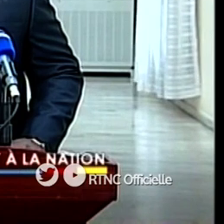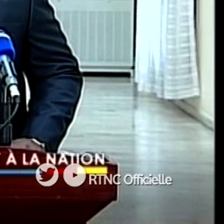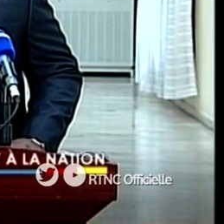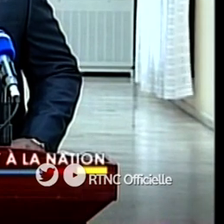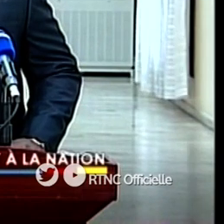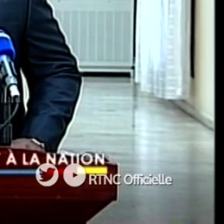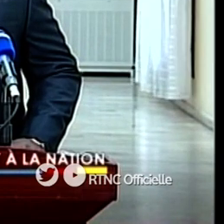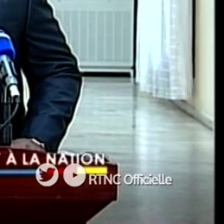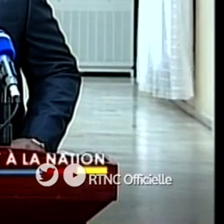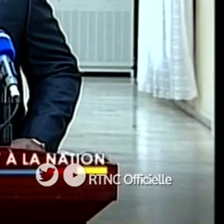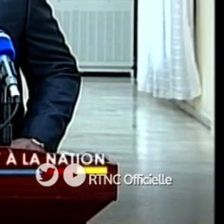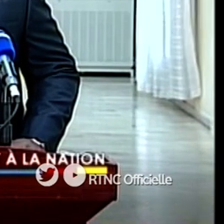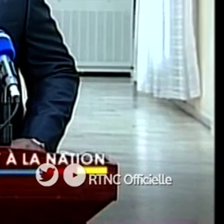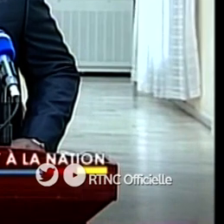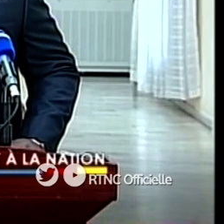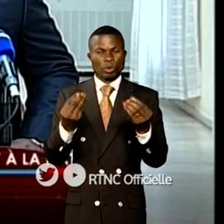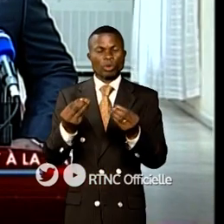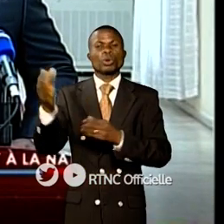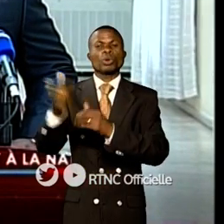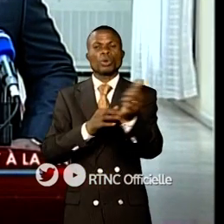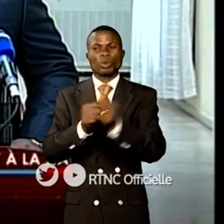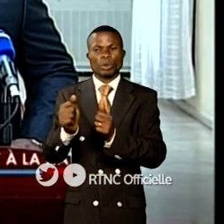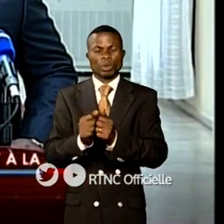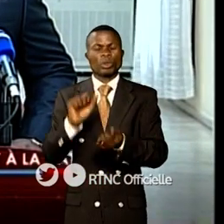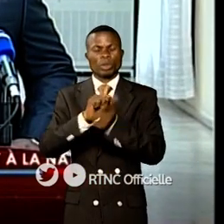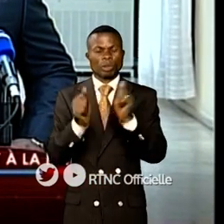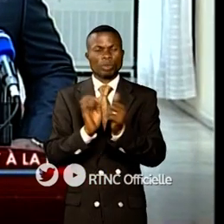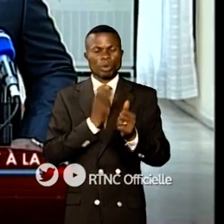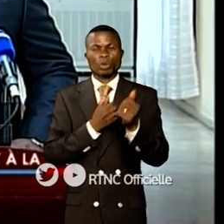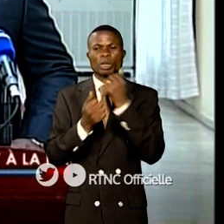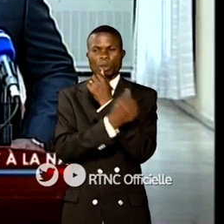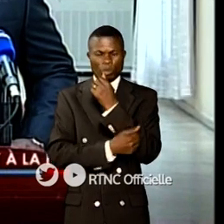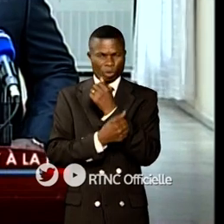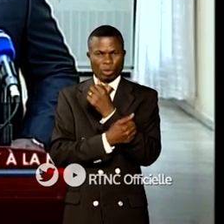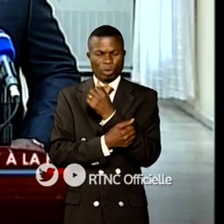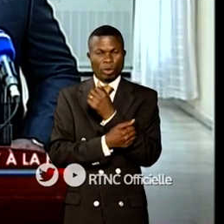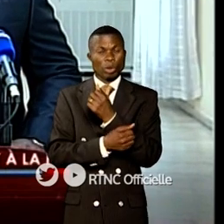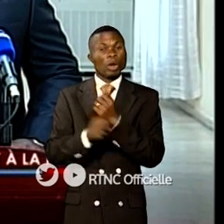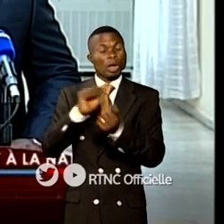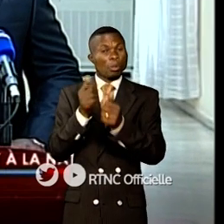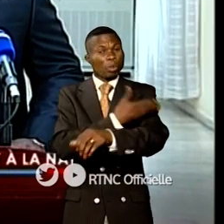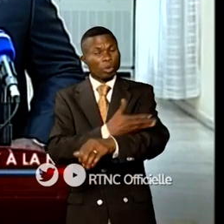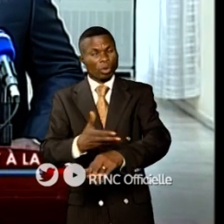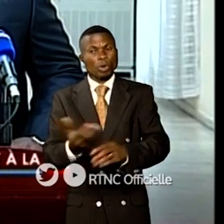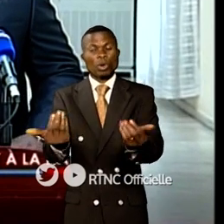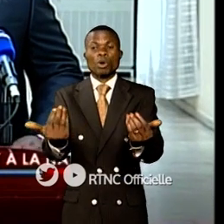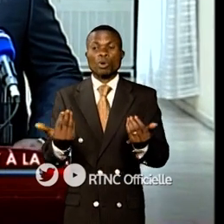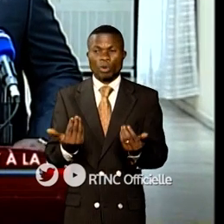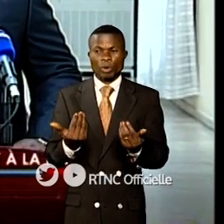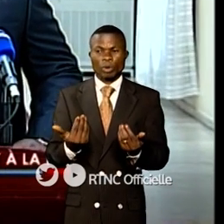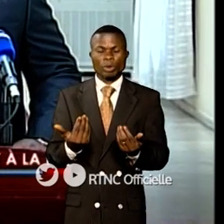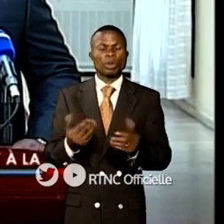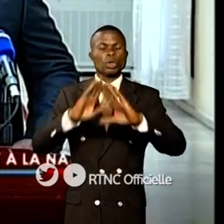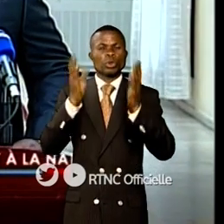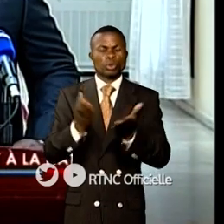générale face à la dégradation de la situation de notre pays, voulu et orchestré par les fossoyeurs de